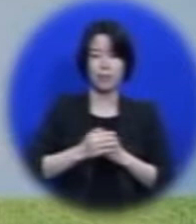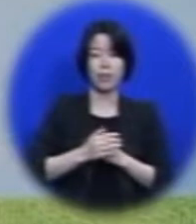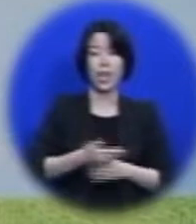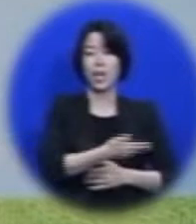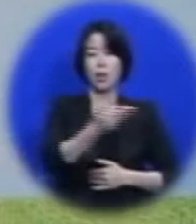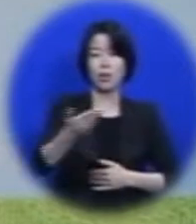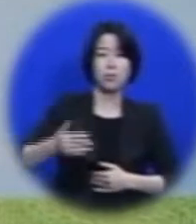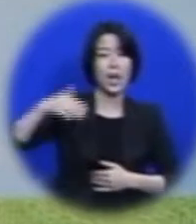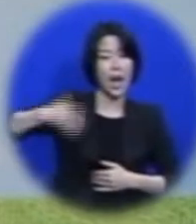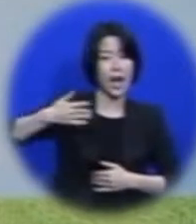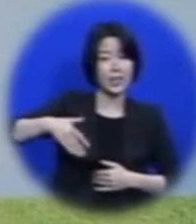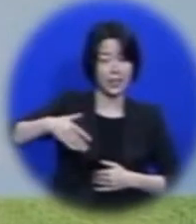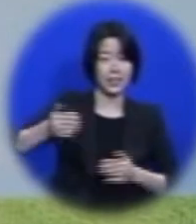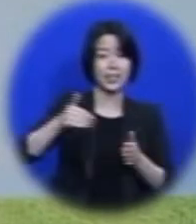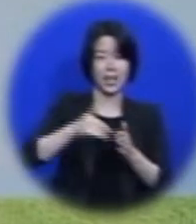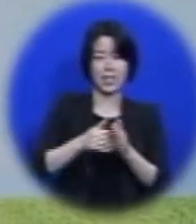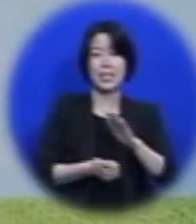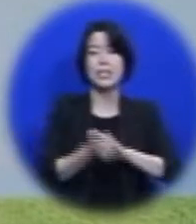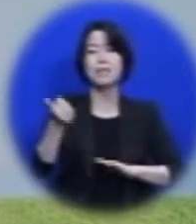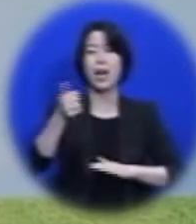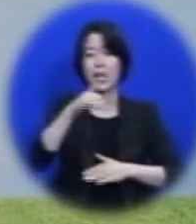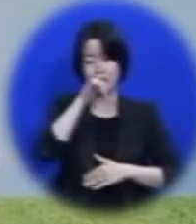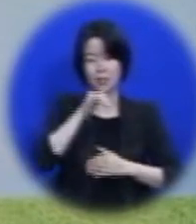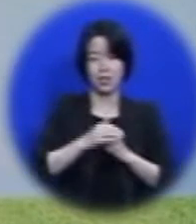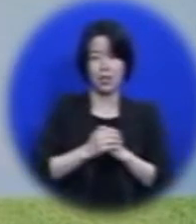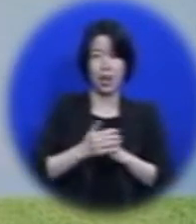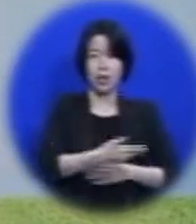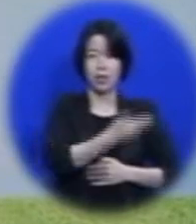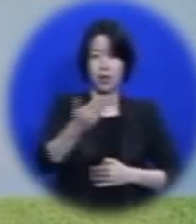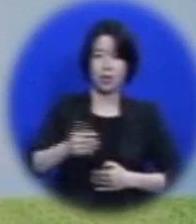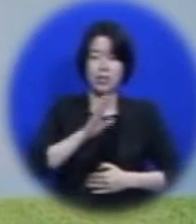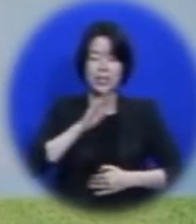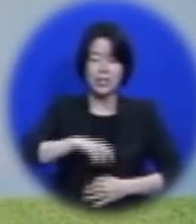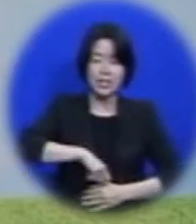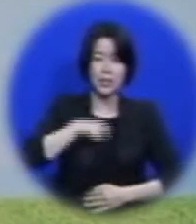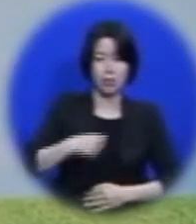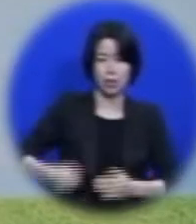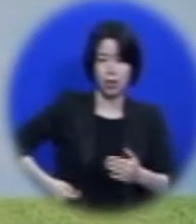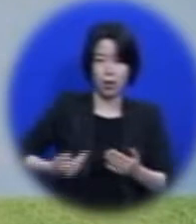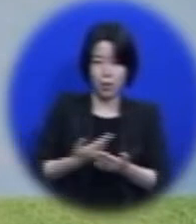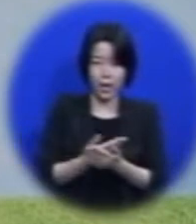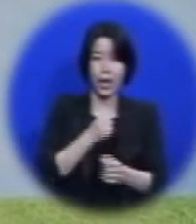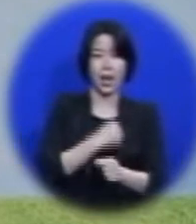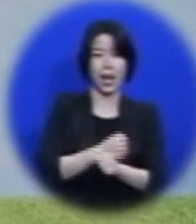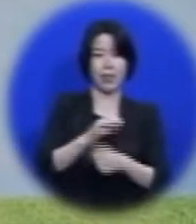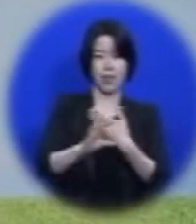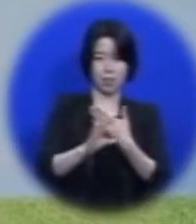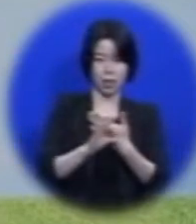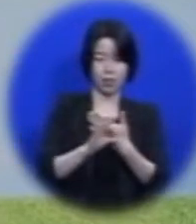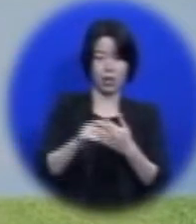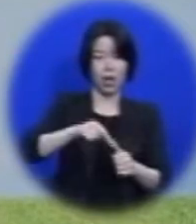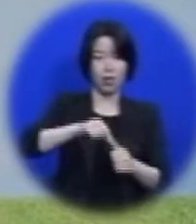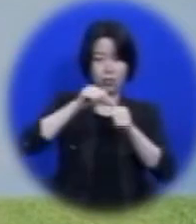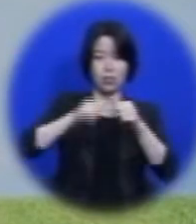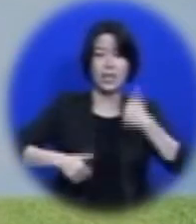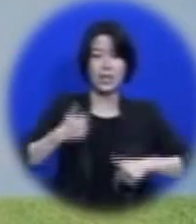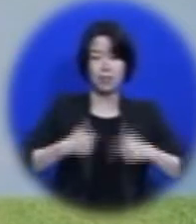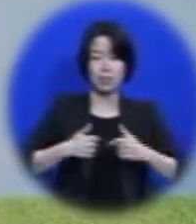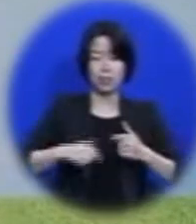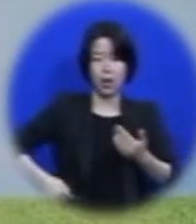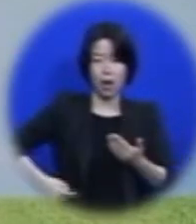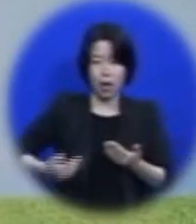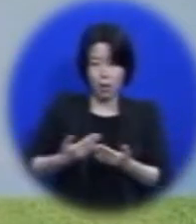여러분 아직까지 희망이 있습니다. 여러분이 진심으로 정말 회개한다면 구원의 기쁨을